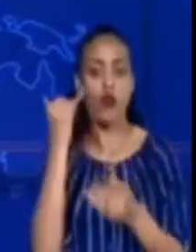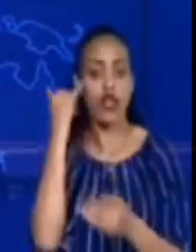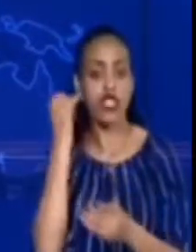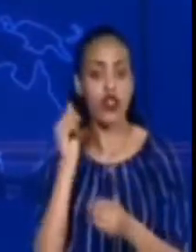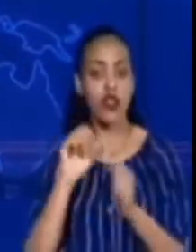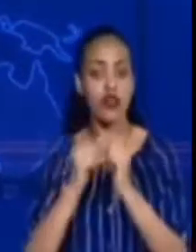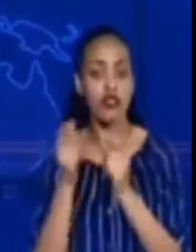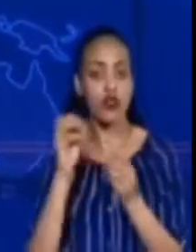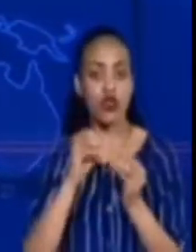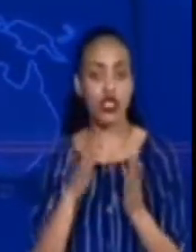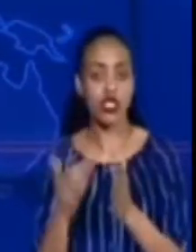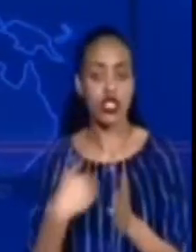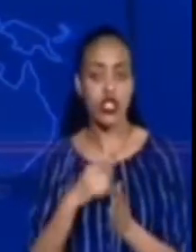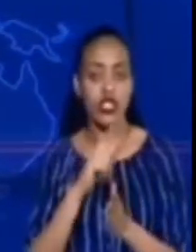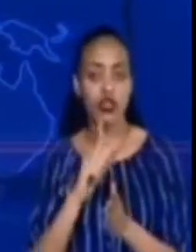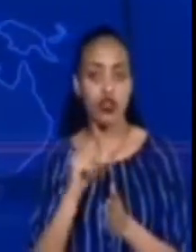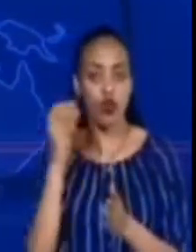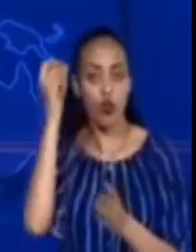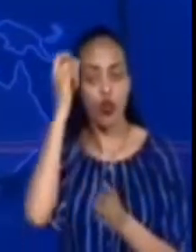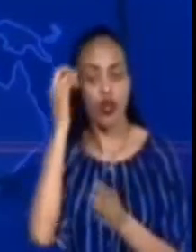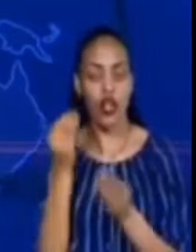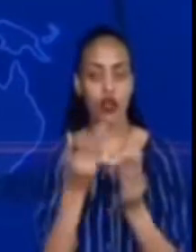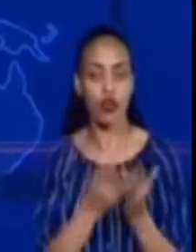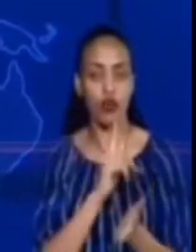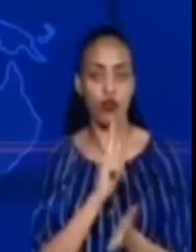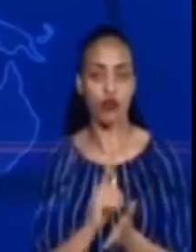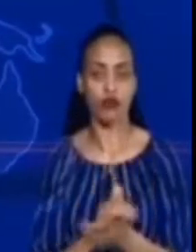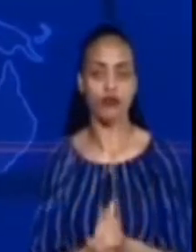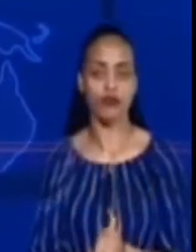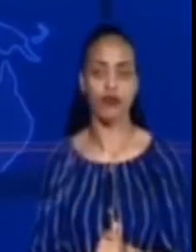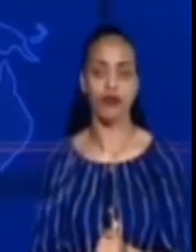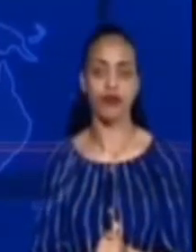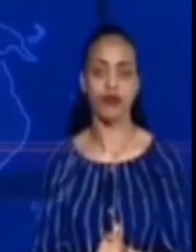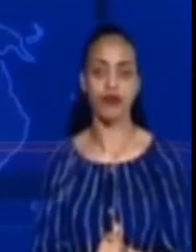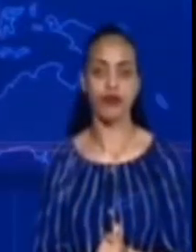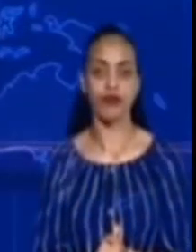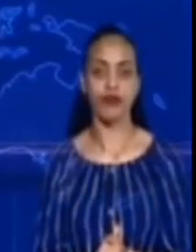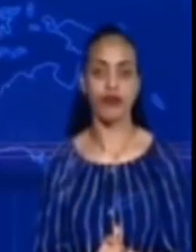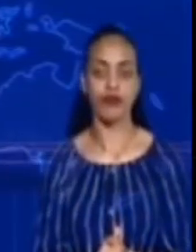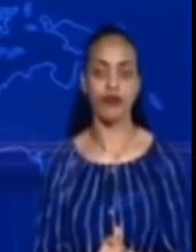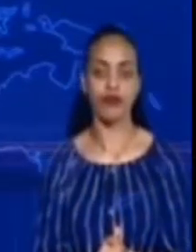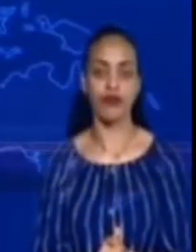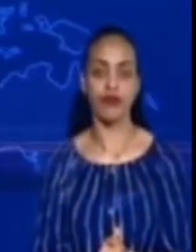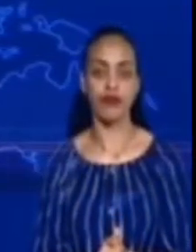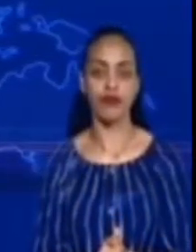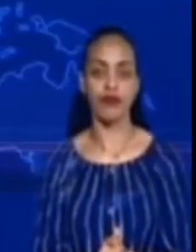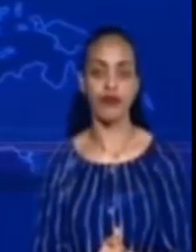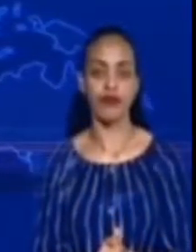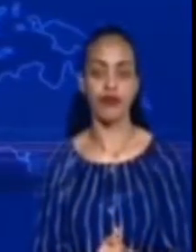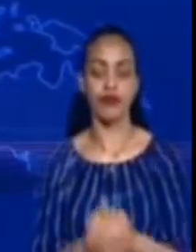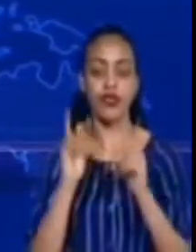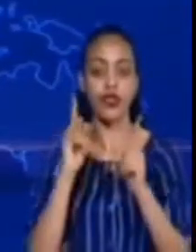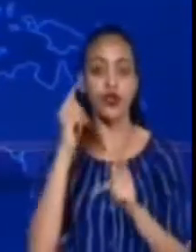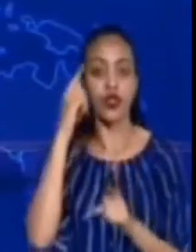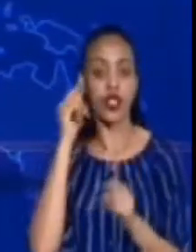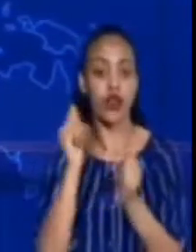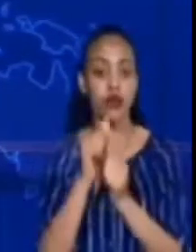አንተ በአማራና በኦሮሞ መካከል ጦርነት ልታመጣ የምትፈልግ ግን አማራና ኦሮሞ አይጣላም ኦሮሞ አማራ